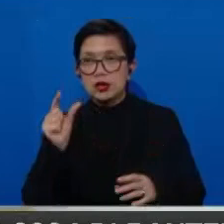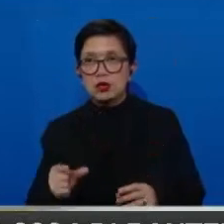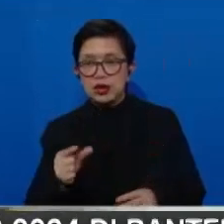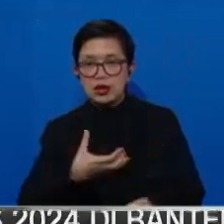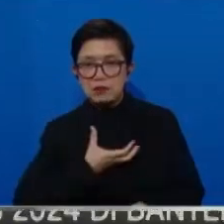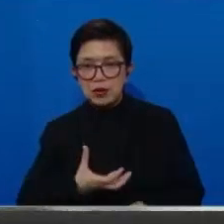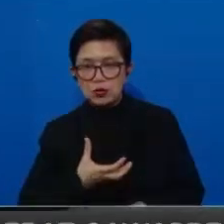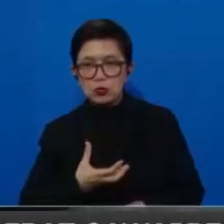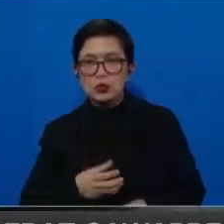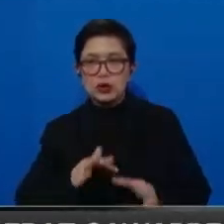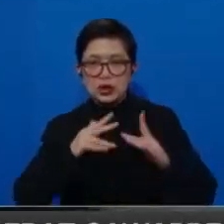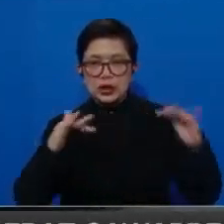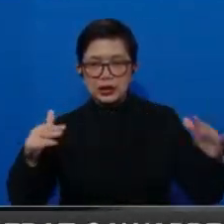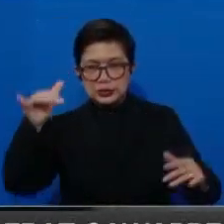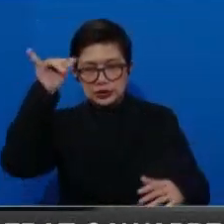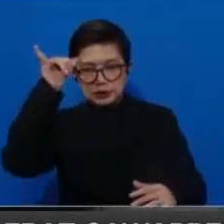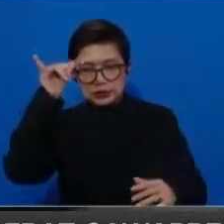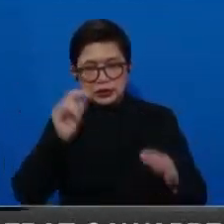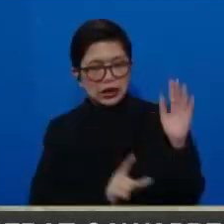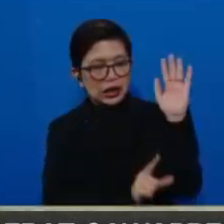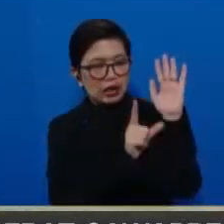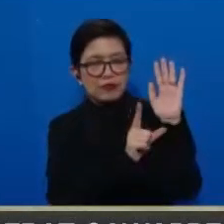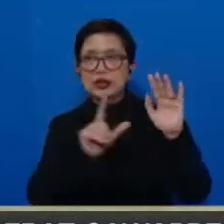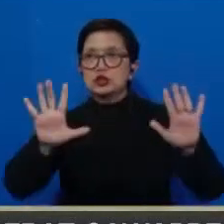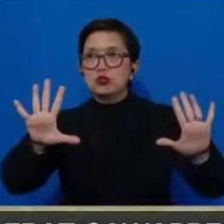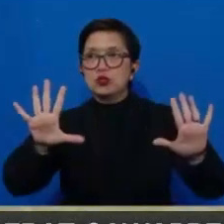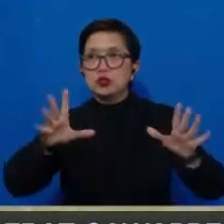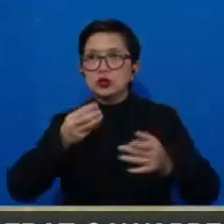sapi dengan 10 tingkat kepedasan.